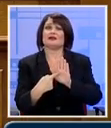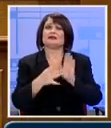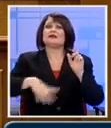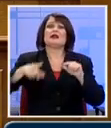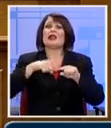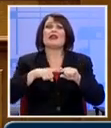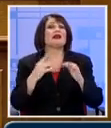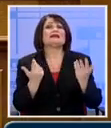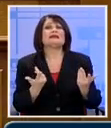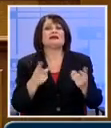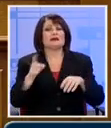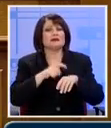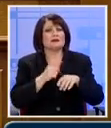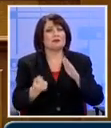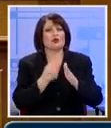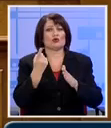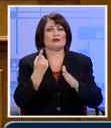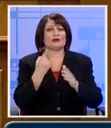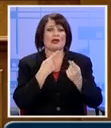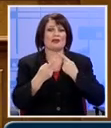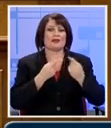χώρα? Ότι την ώρα που για πρώτη φορά δεν